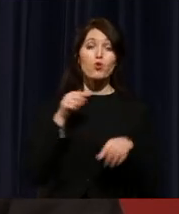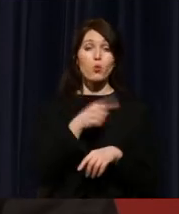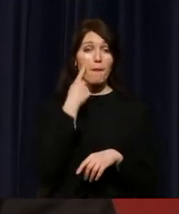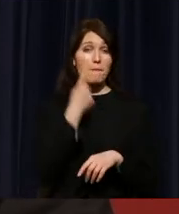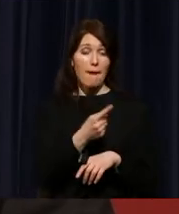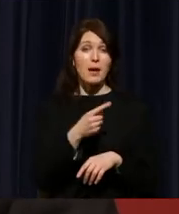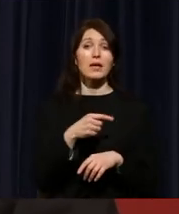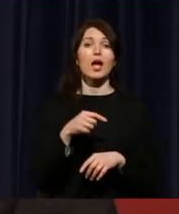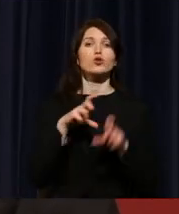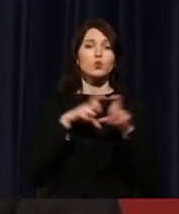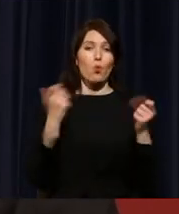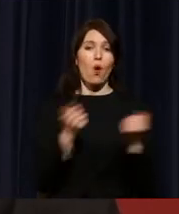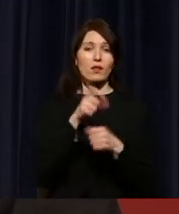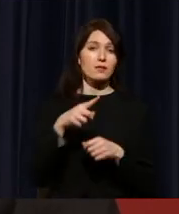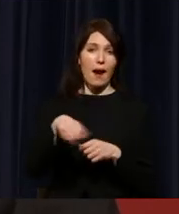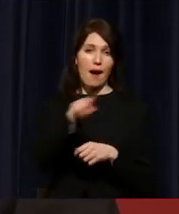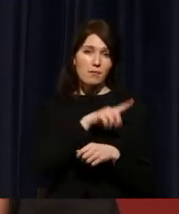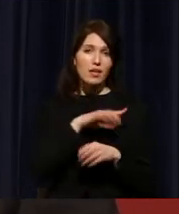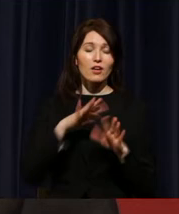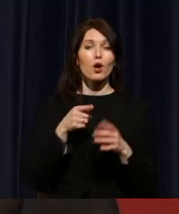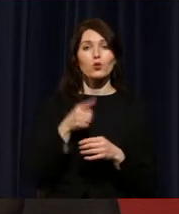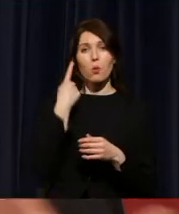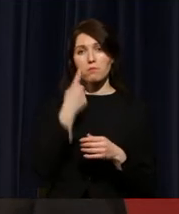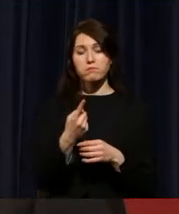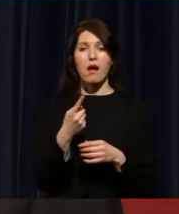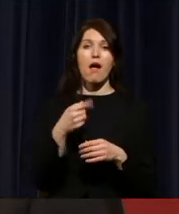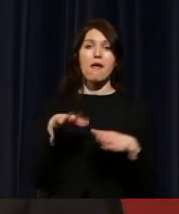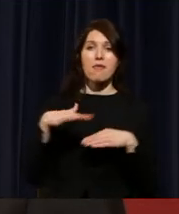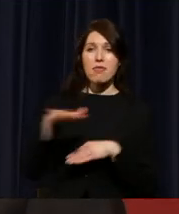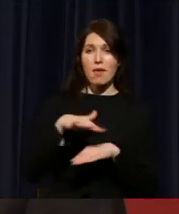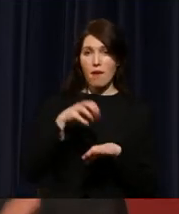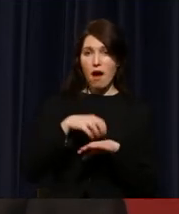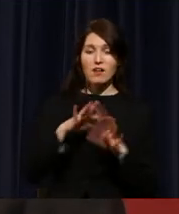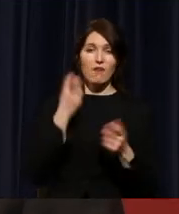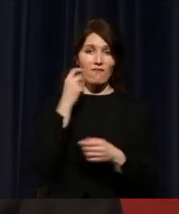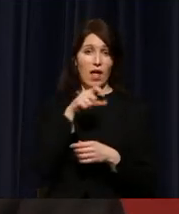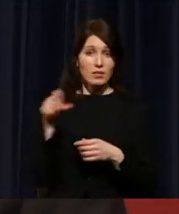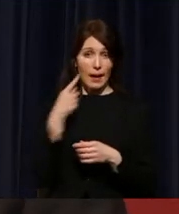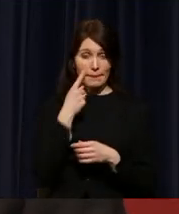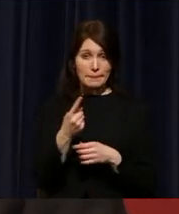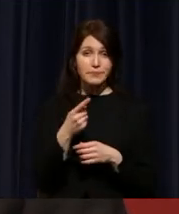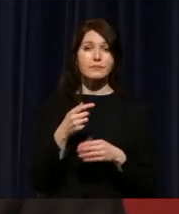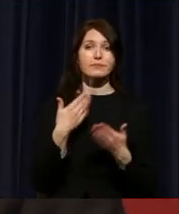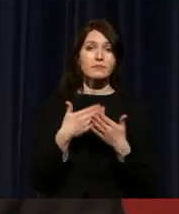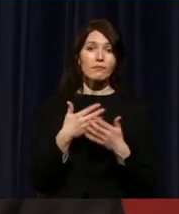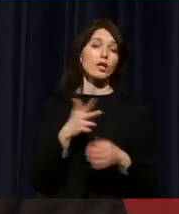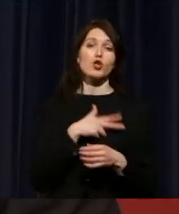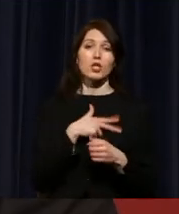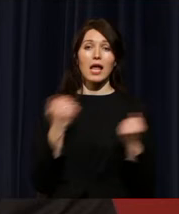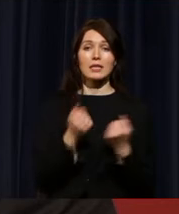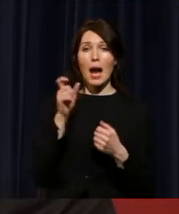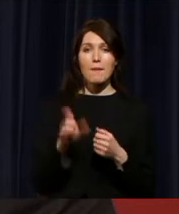identificē, personāls skolā visdrīzāk, vai to identificē ģimenes ārstē vecāki. Un ja sociālais darbinieks par